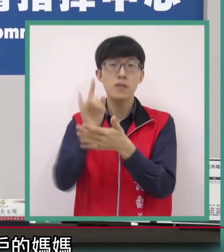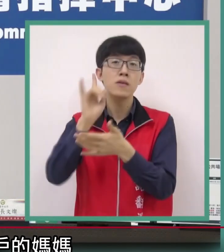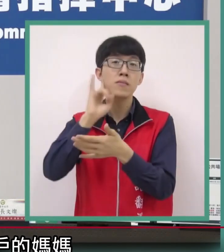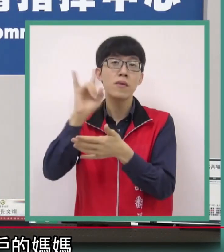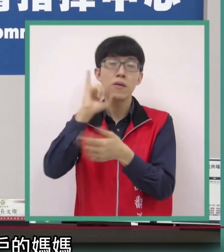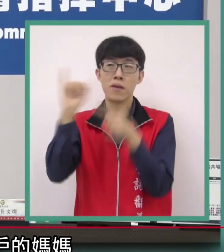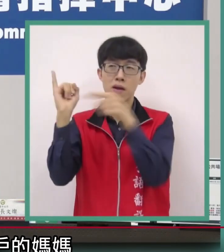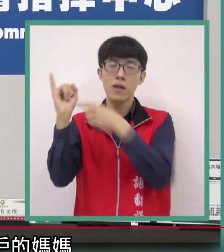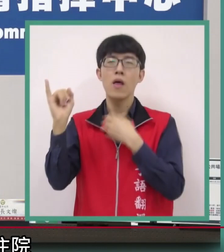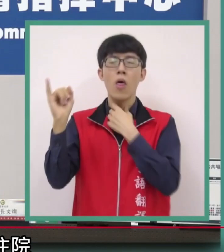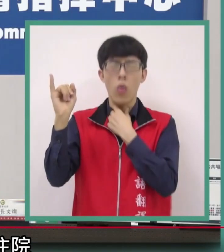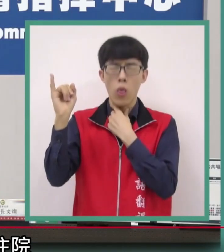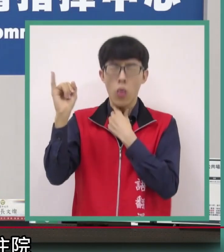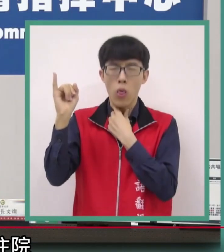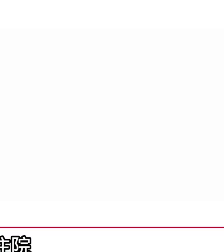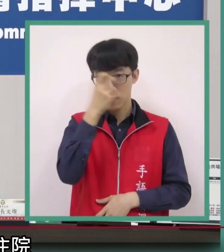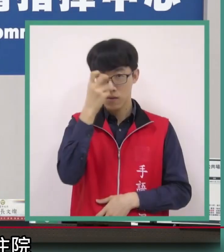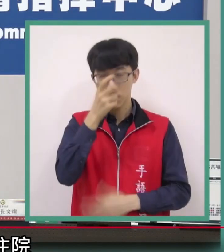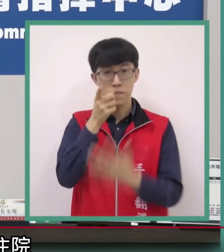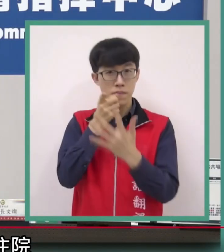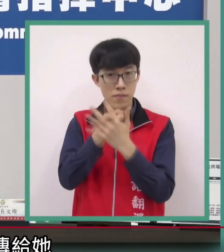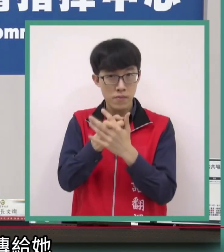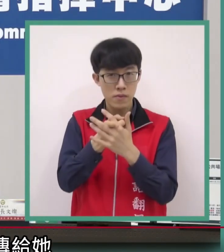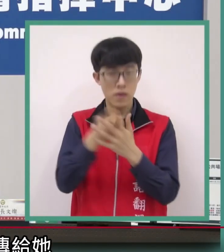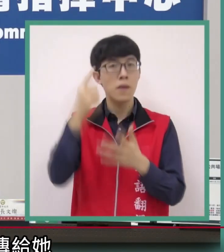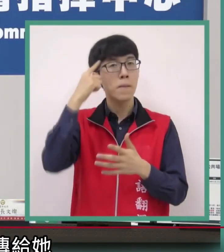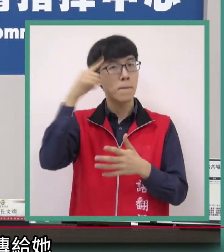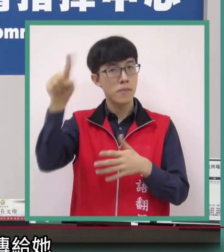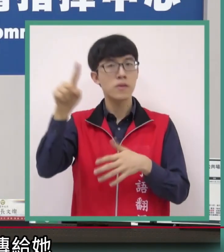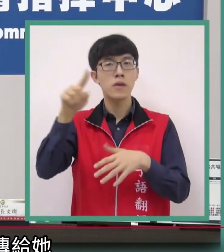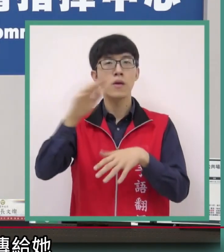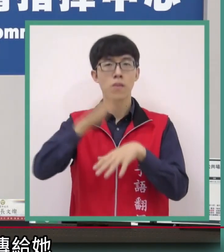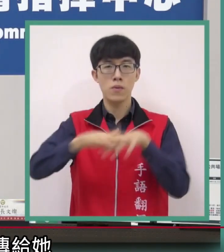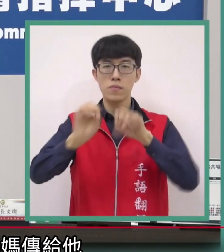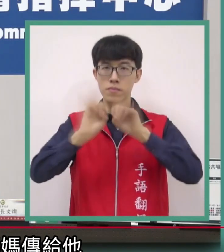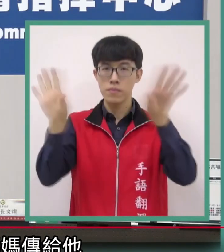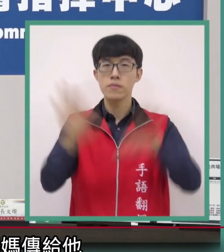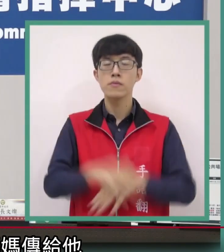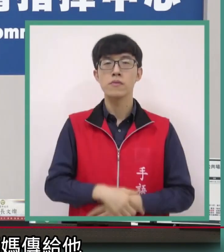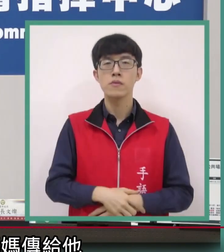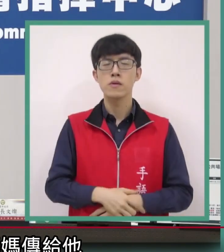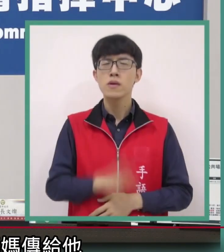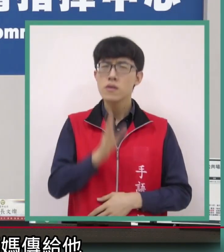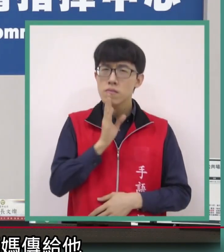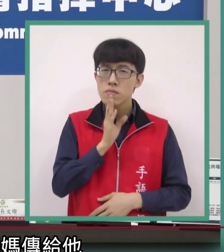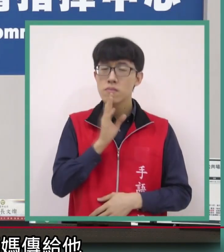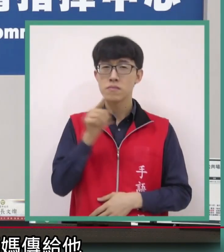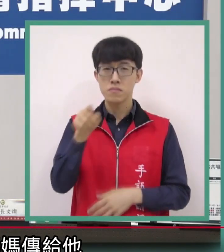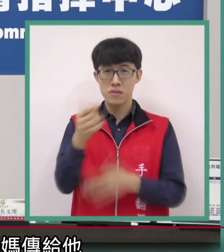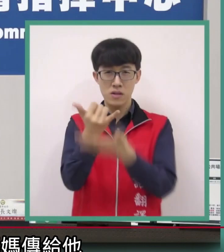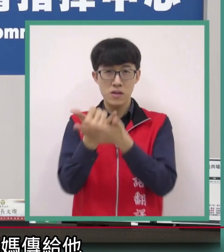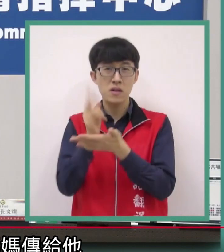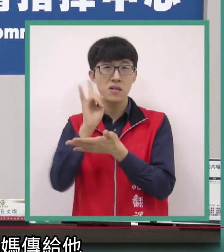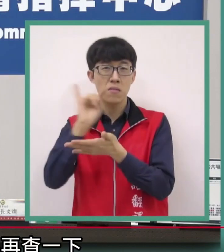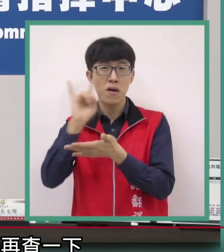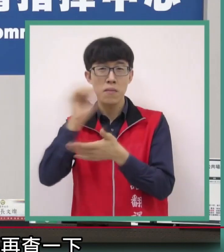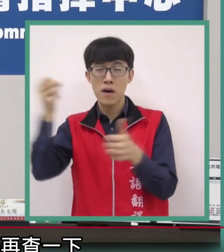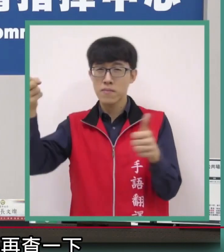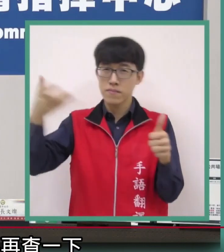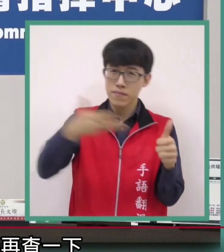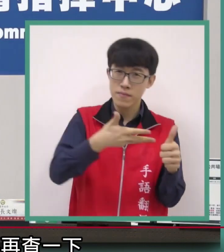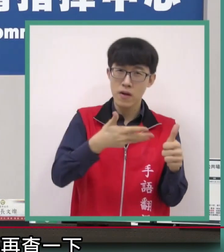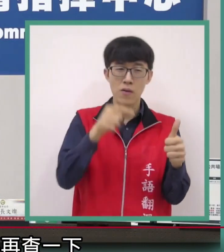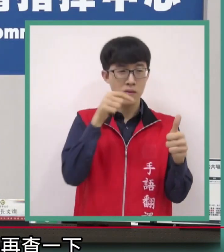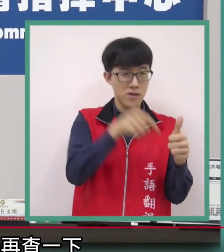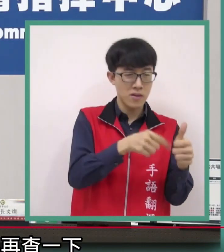这客户的妈妈，是在住院，到底是他传给他，还是这个客户的妈妈传给他？这个我